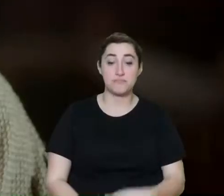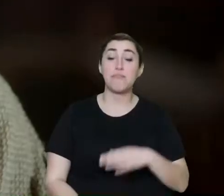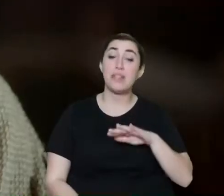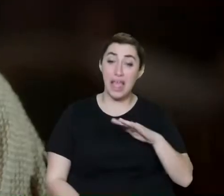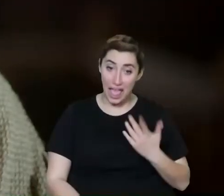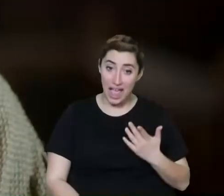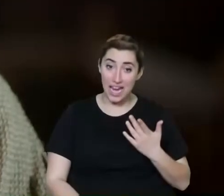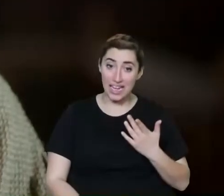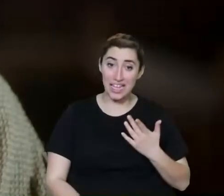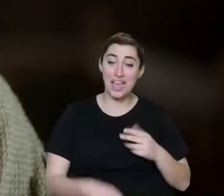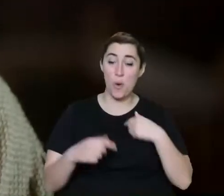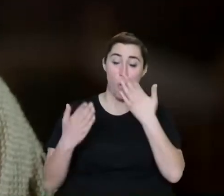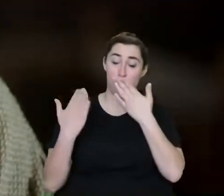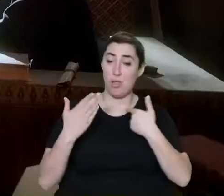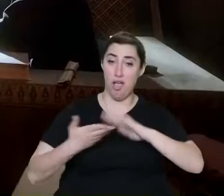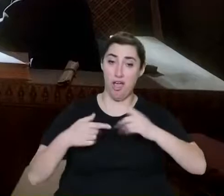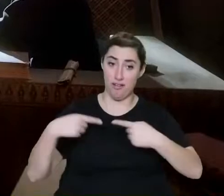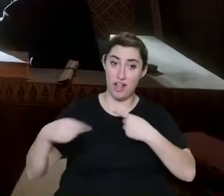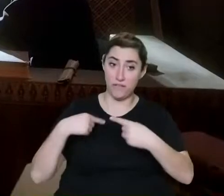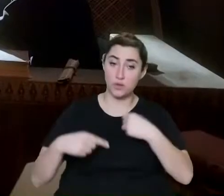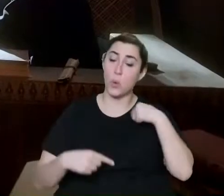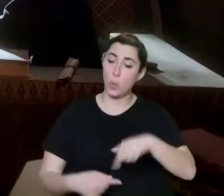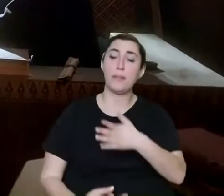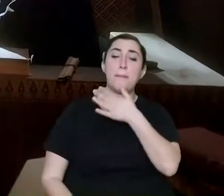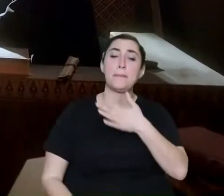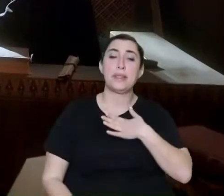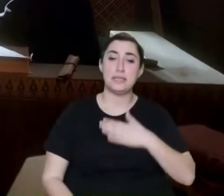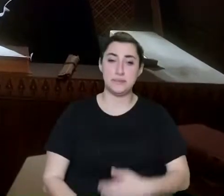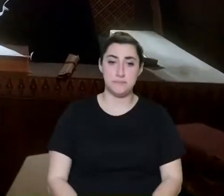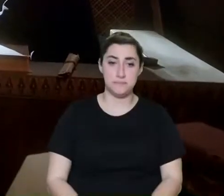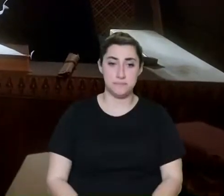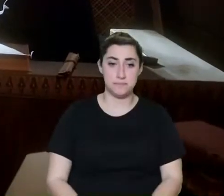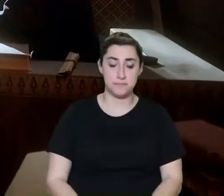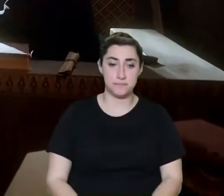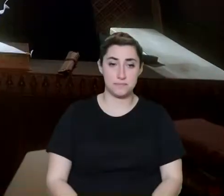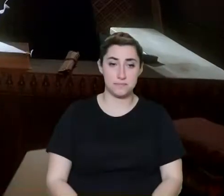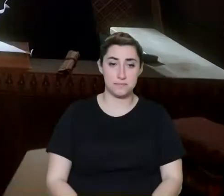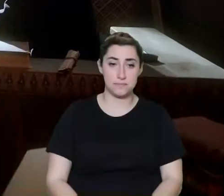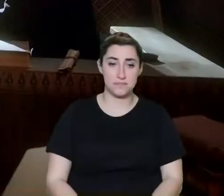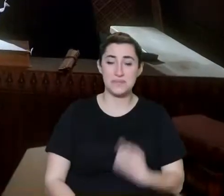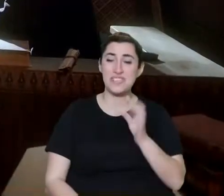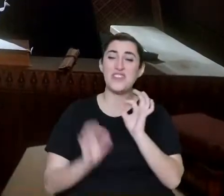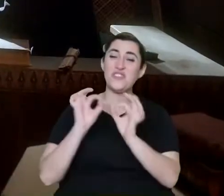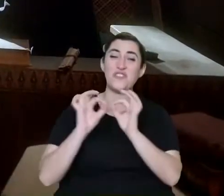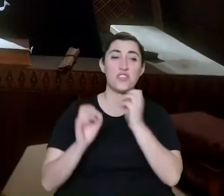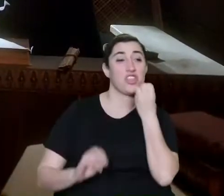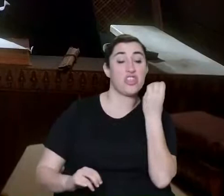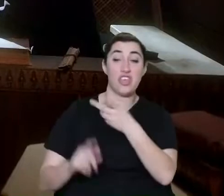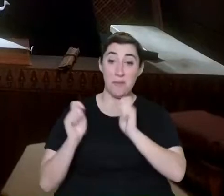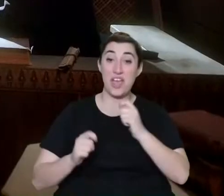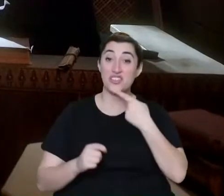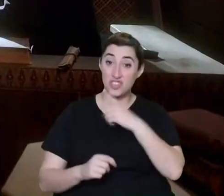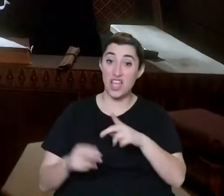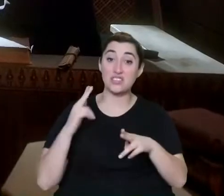Madem ki medrese arkadaşıyız, onu da biliriz. Bir fitneci muhbirin ihbarıyla